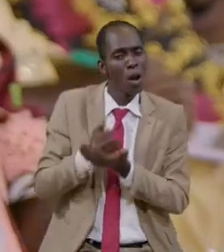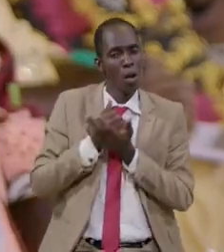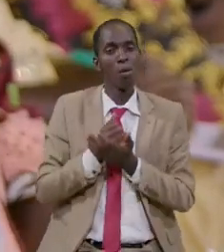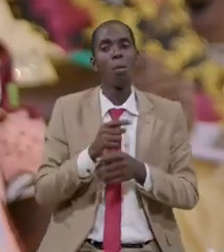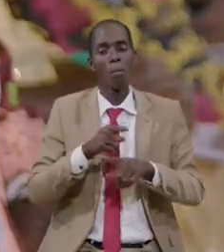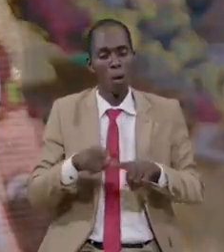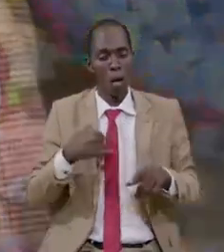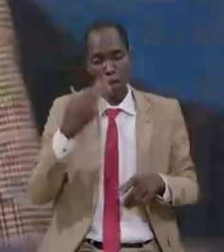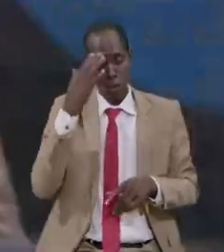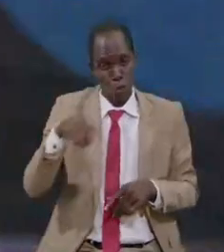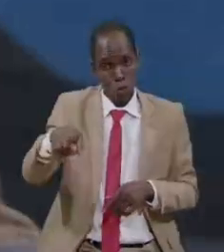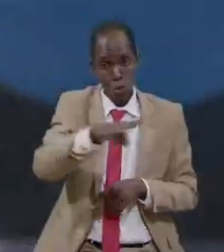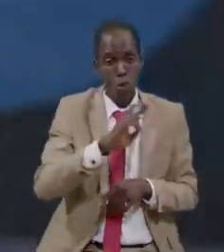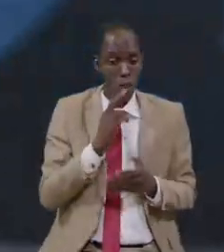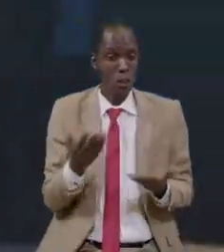quelque chose.